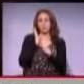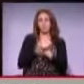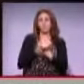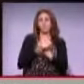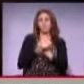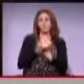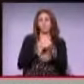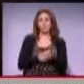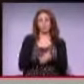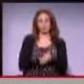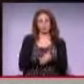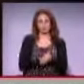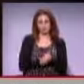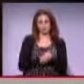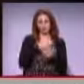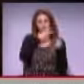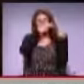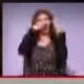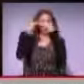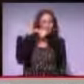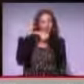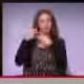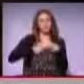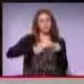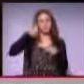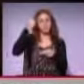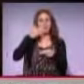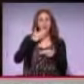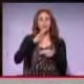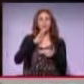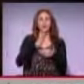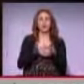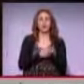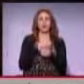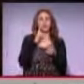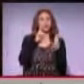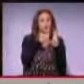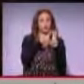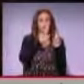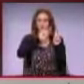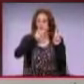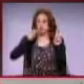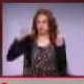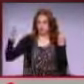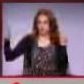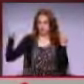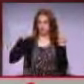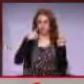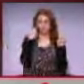يرضيه ويشبع احلامه واماله. خالد نموذج رائع كلنا نحب نقتدي به